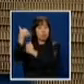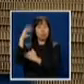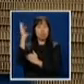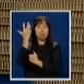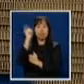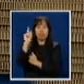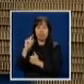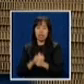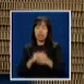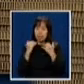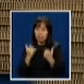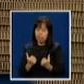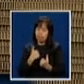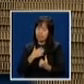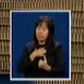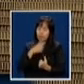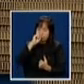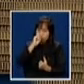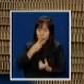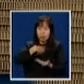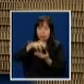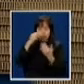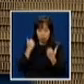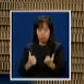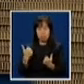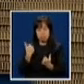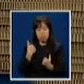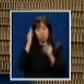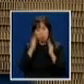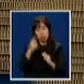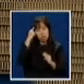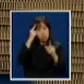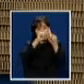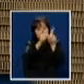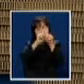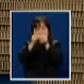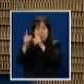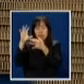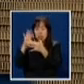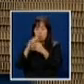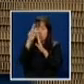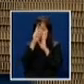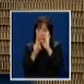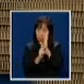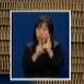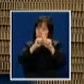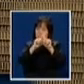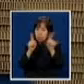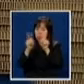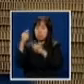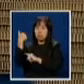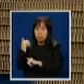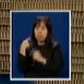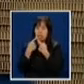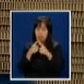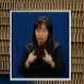ำก็คือครับก็คือว่าแน่นอนนะครับเรื่องนี้มีมุมมองข้อคิดเห็นในทางก ฎหมายที่อาจจะแตกต่างกันนะครับแต่